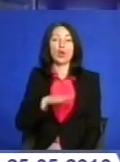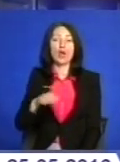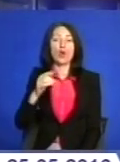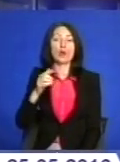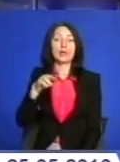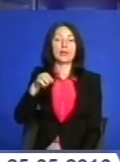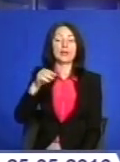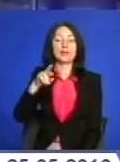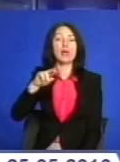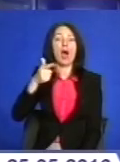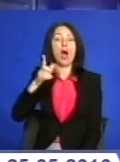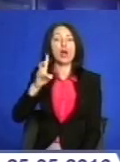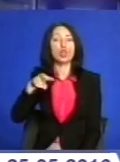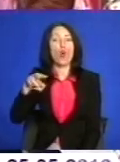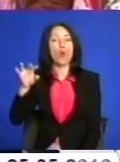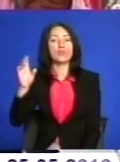своє життя мистецтву.